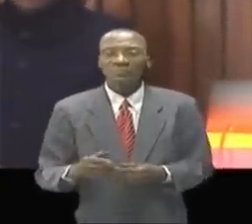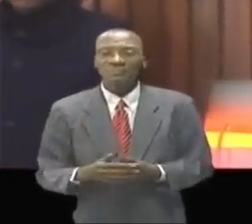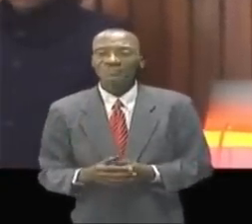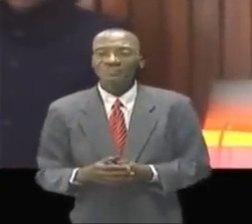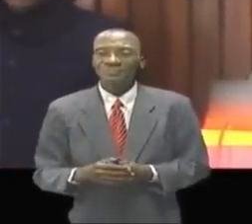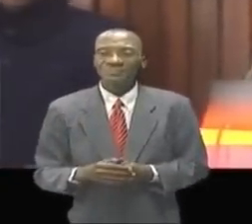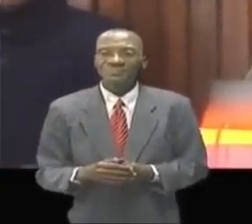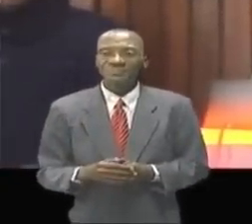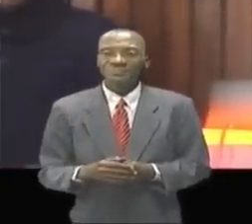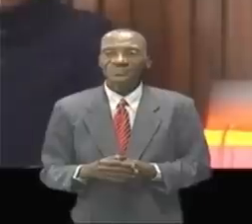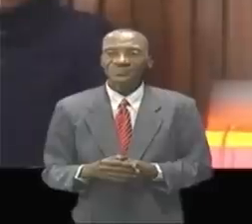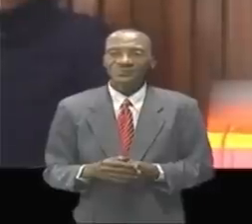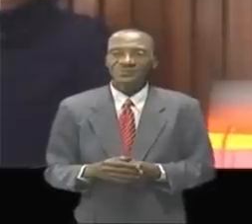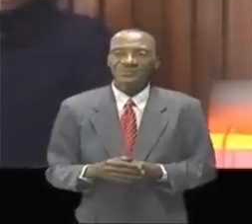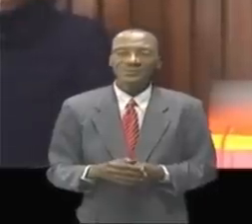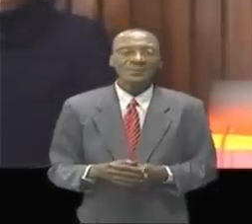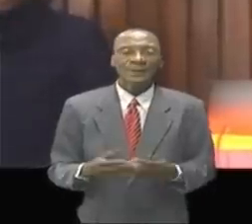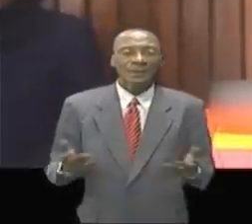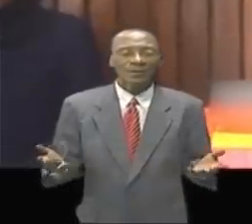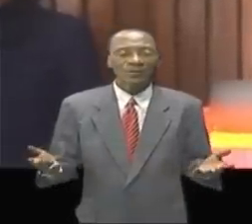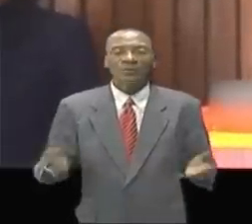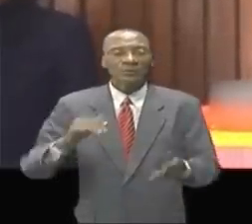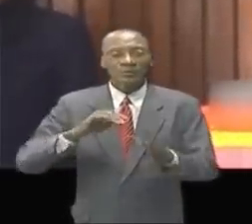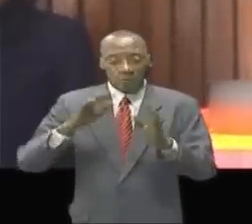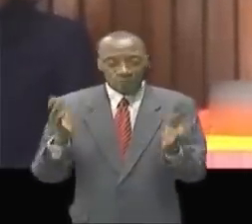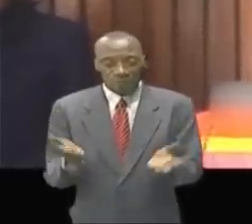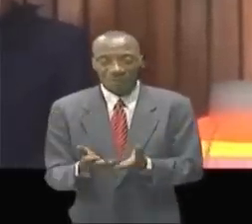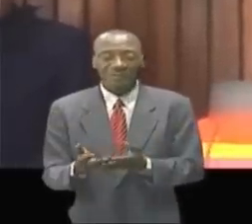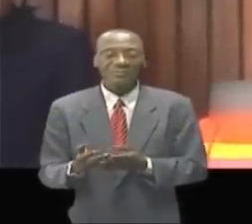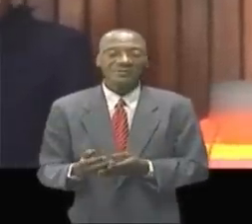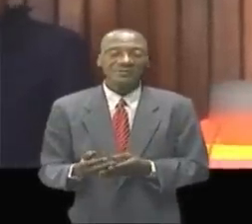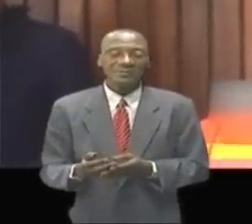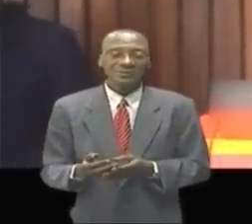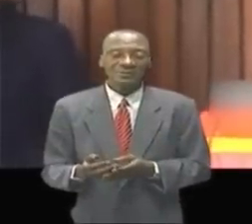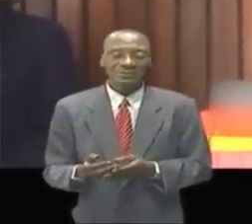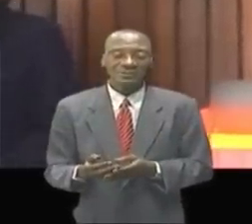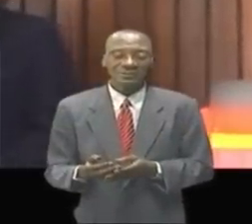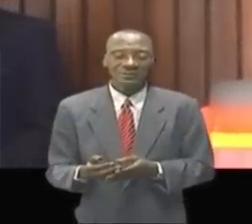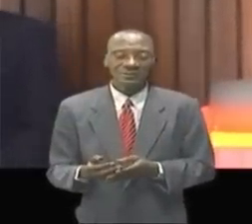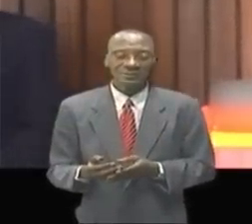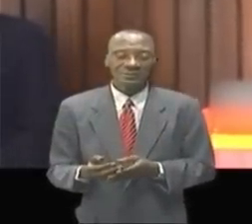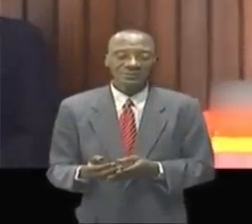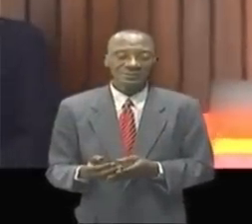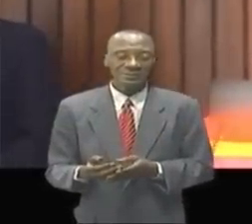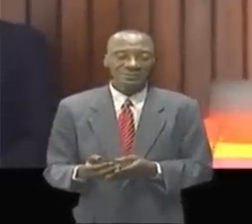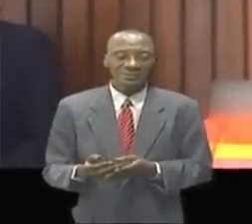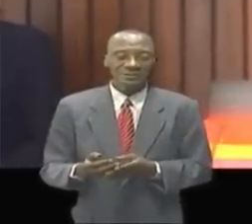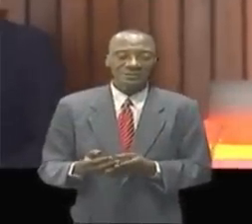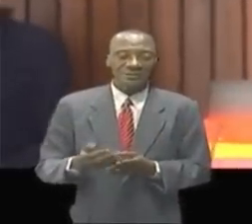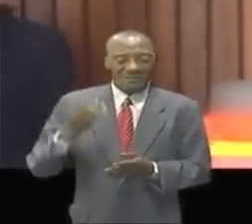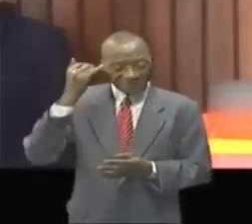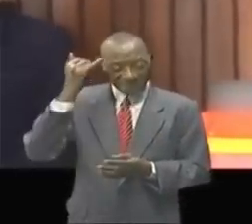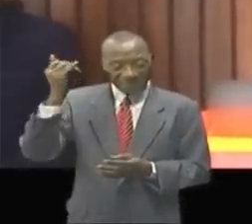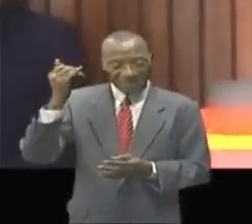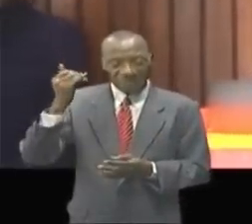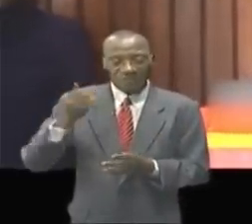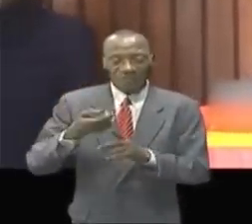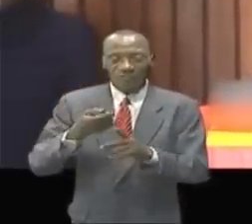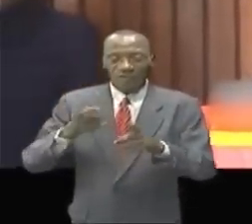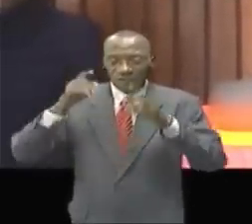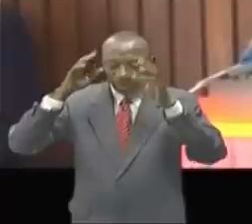milliard d'arbres à l'horizon 2023, de son Excellence, Monsieur le Président de la